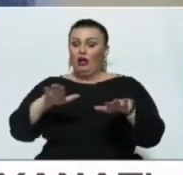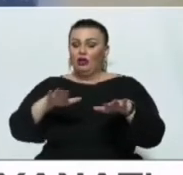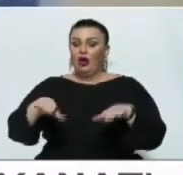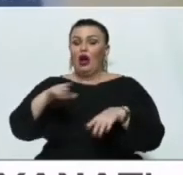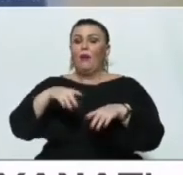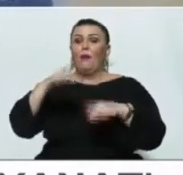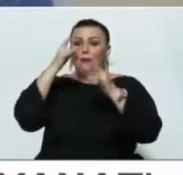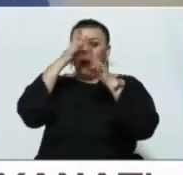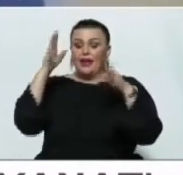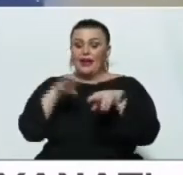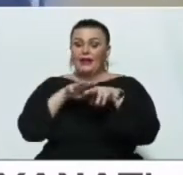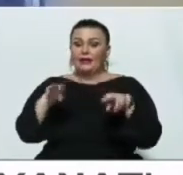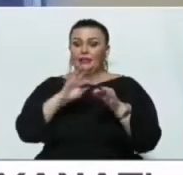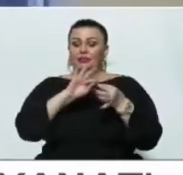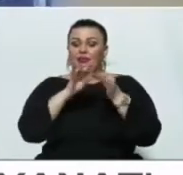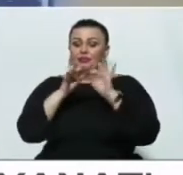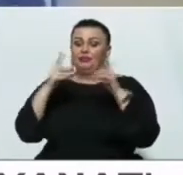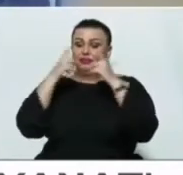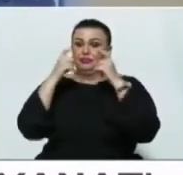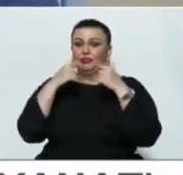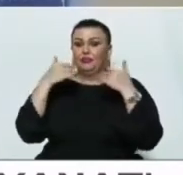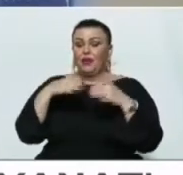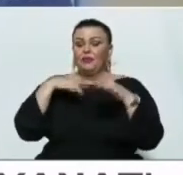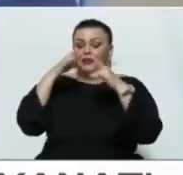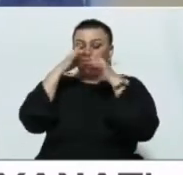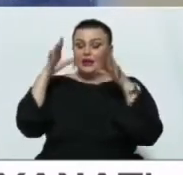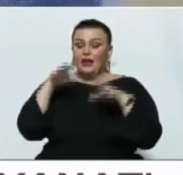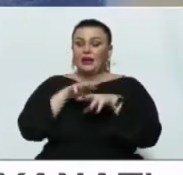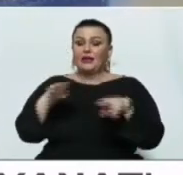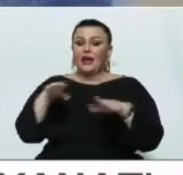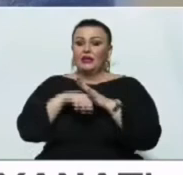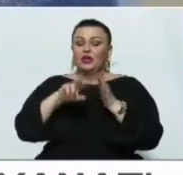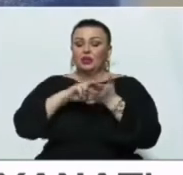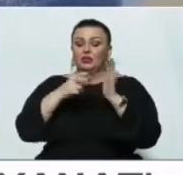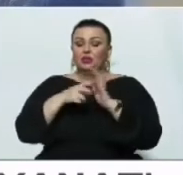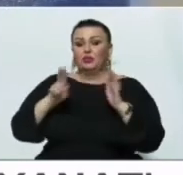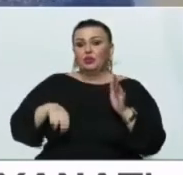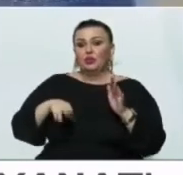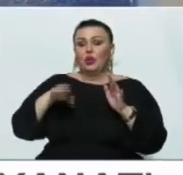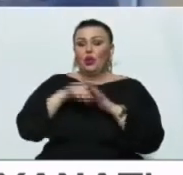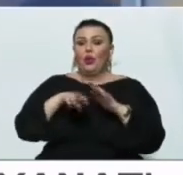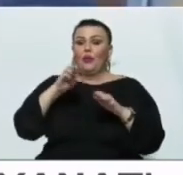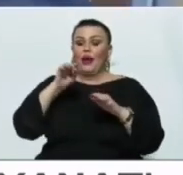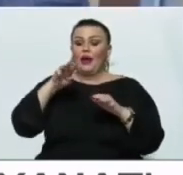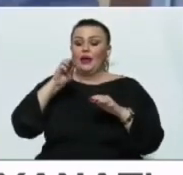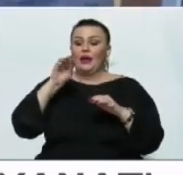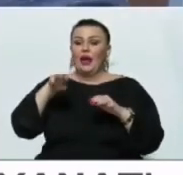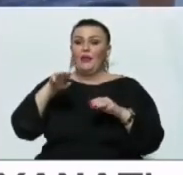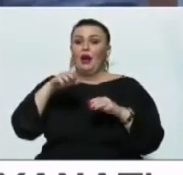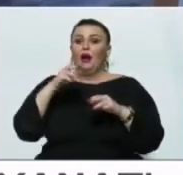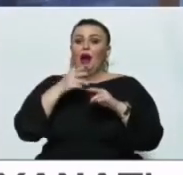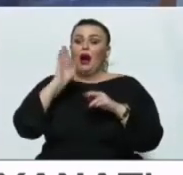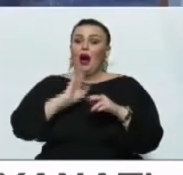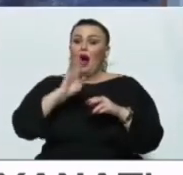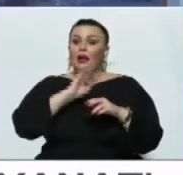və mövzunun detalları ilə bağlı biz Mədəniyyət Nazirliyinin şöbə müdürü Məryəm xanım Qafarzadə ilə danışacaq. Məryəm xanım, xoş gördünüz.